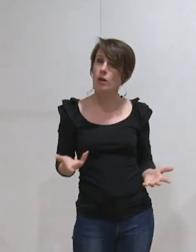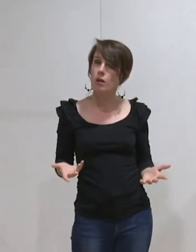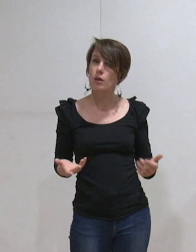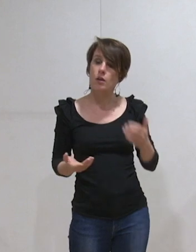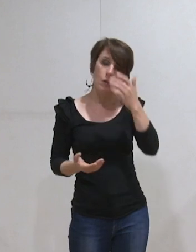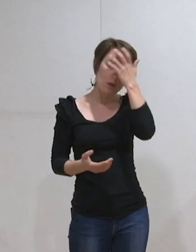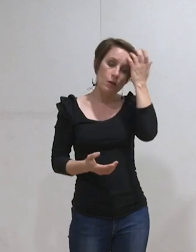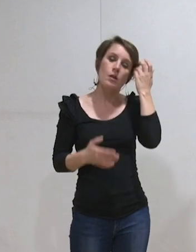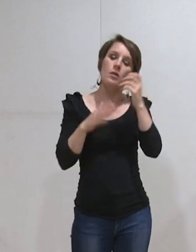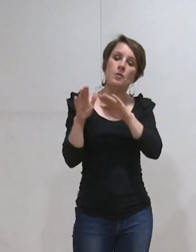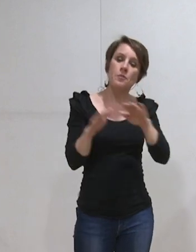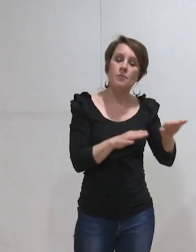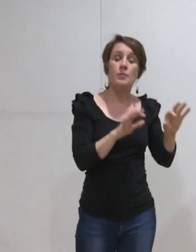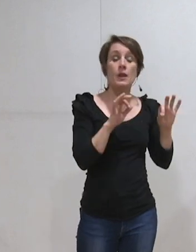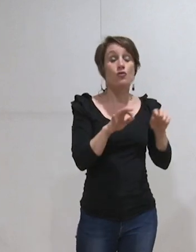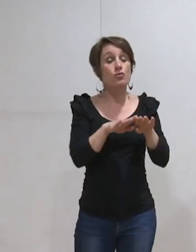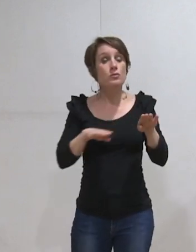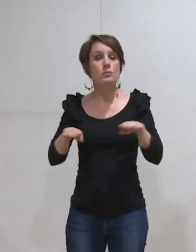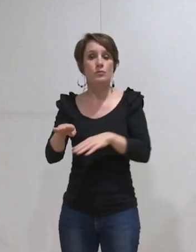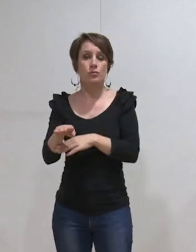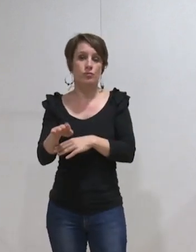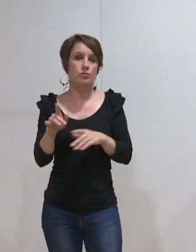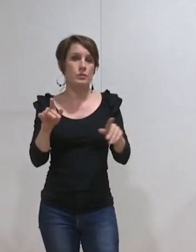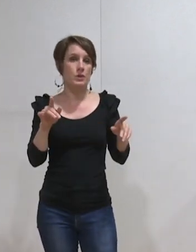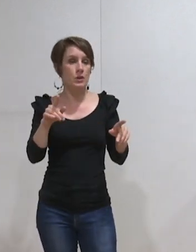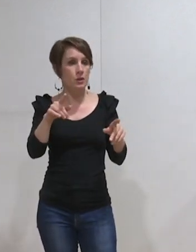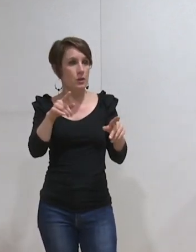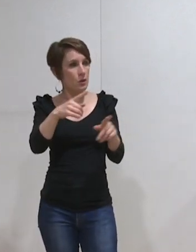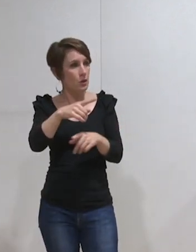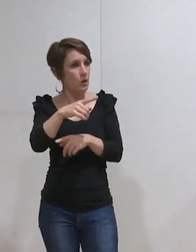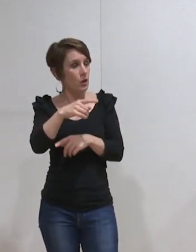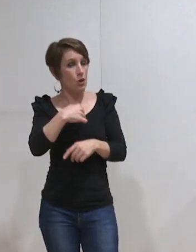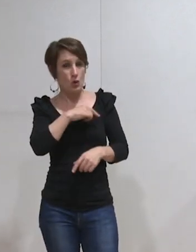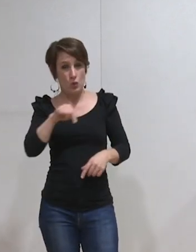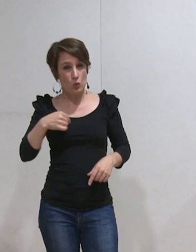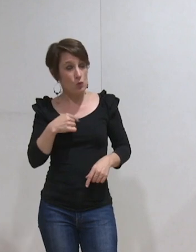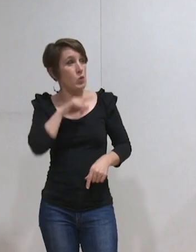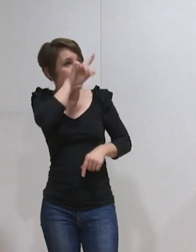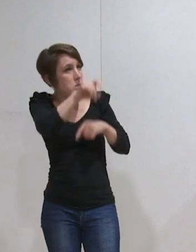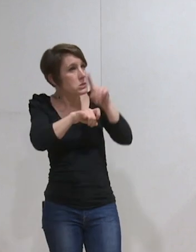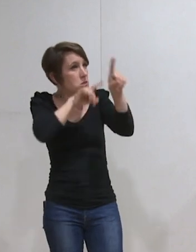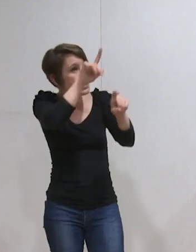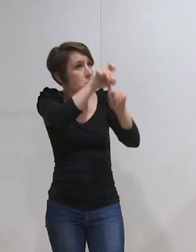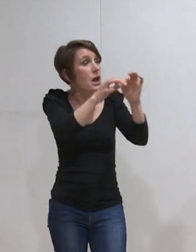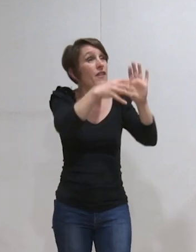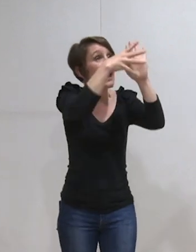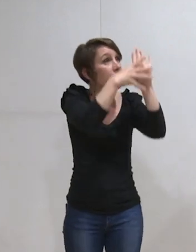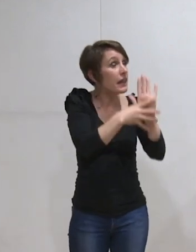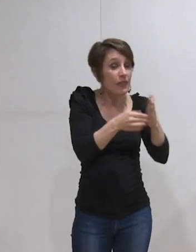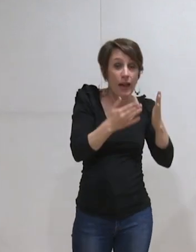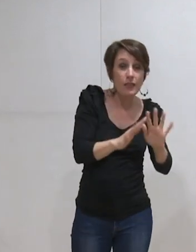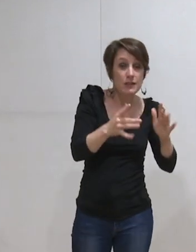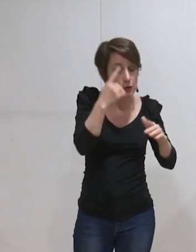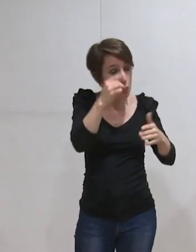êtes interrogé sur la question des critères qui déterminent le versement de subventions aux